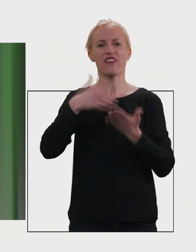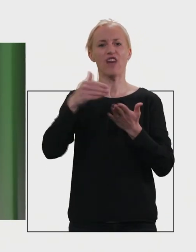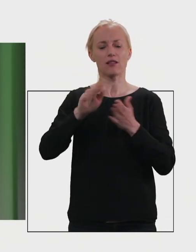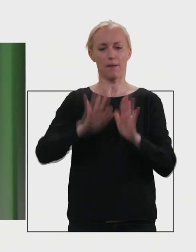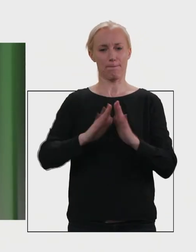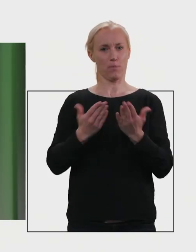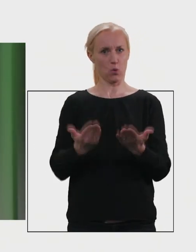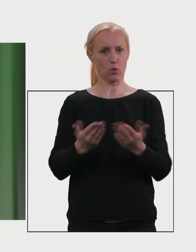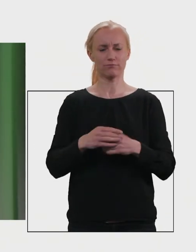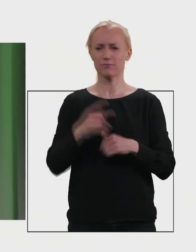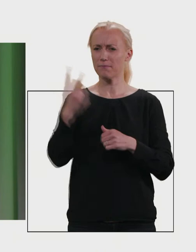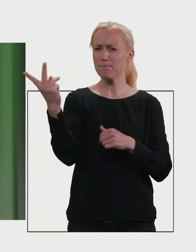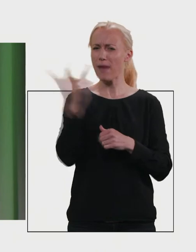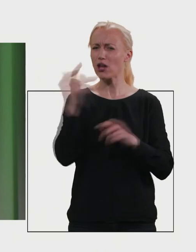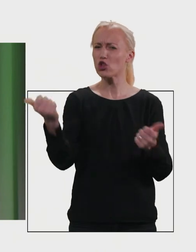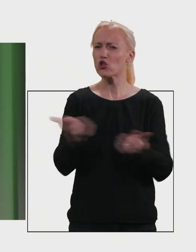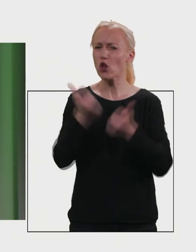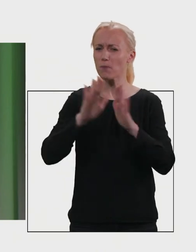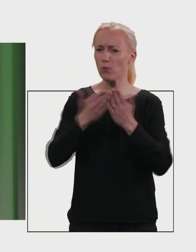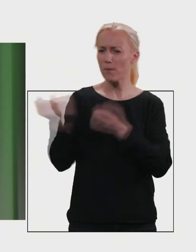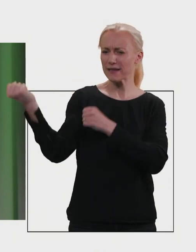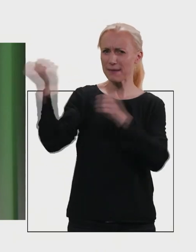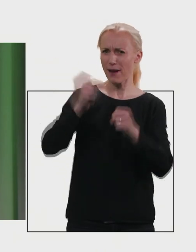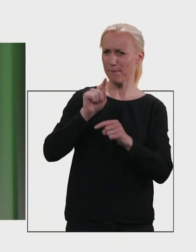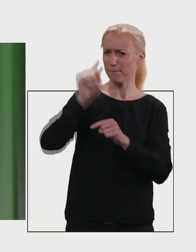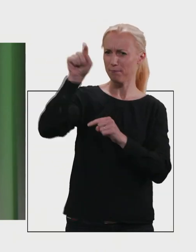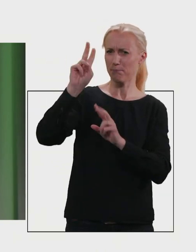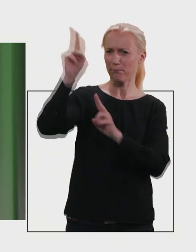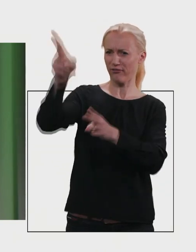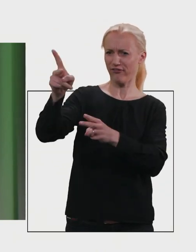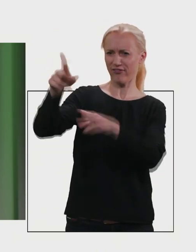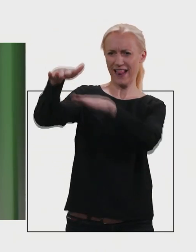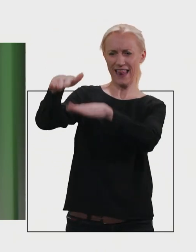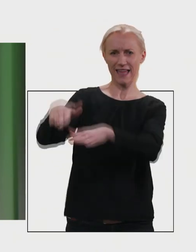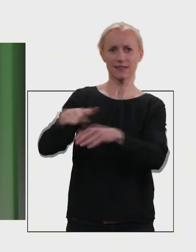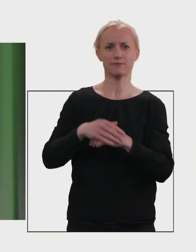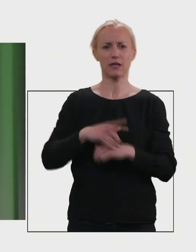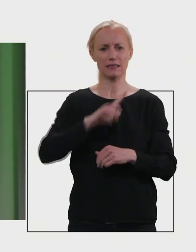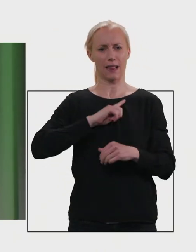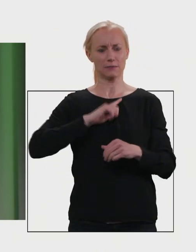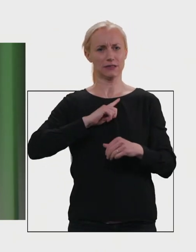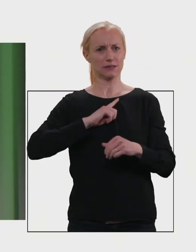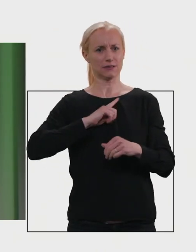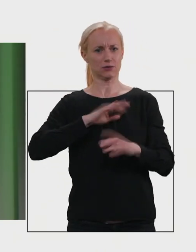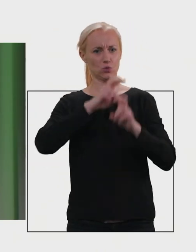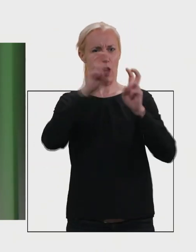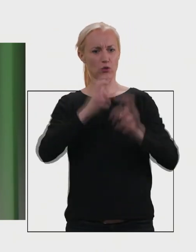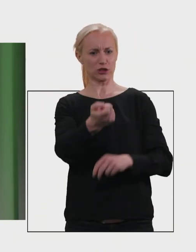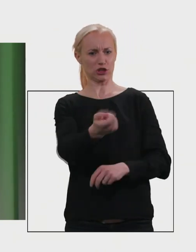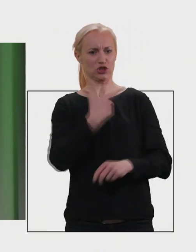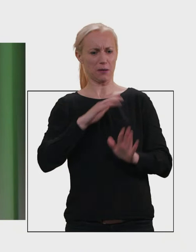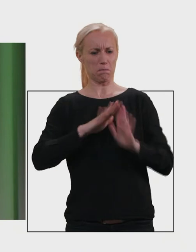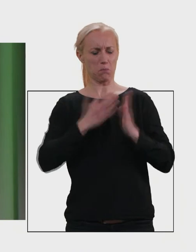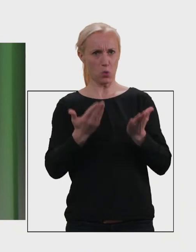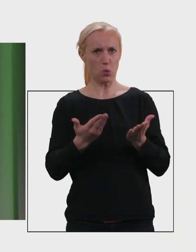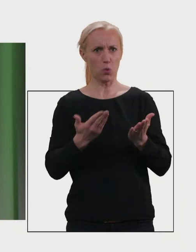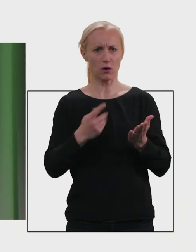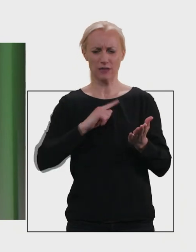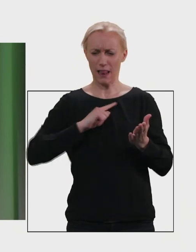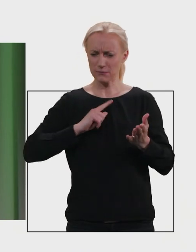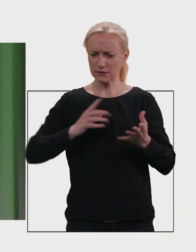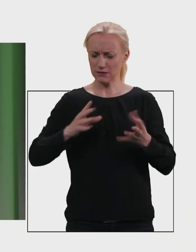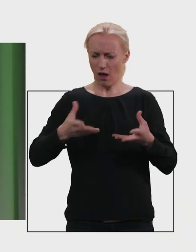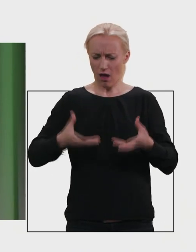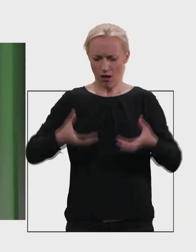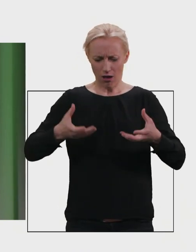Buch. Ihr habt uns ein tolles Buch mitgebracht, was da hinten liegt. Ich habe das Buch nach Hause geschickt bekommen und habe erstmal, als ich es in der Hand